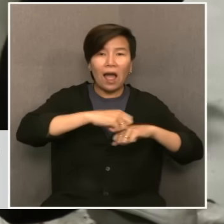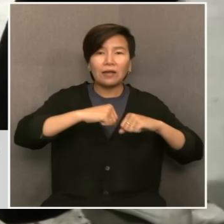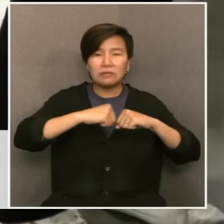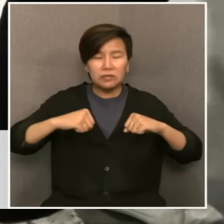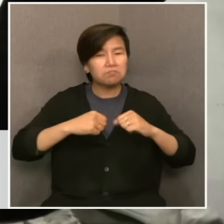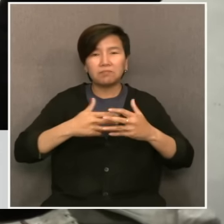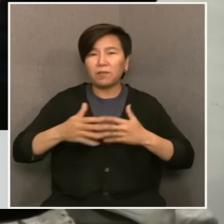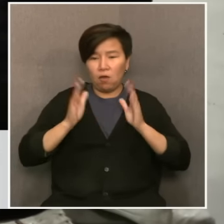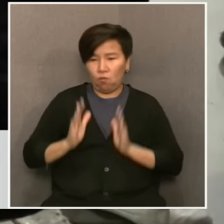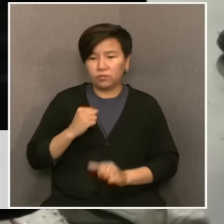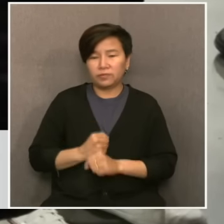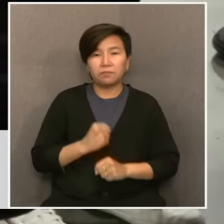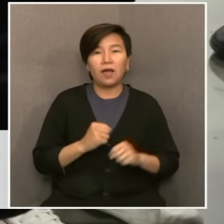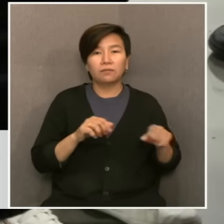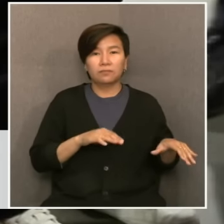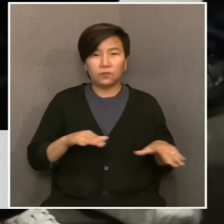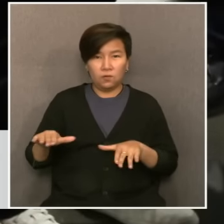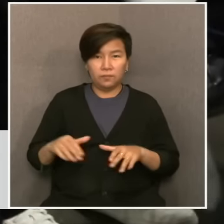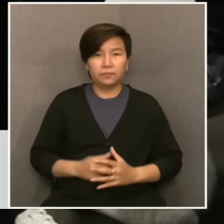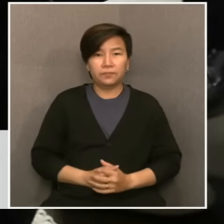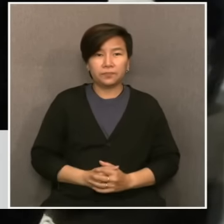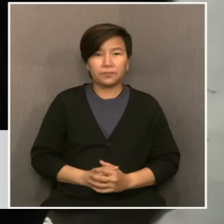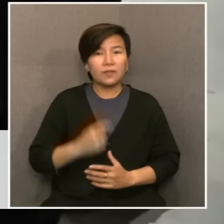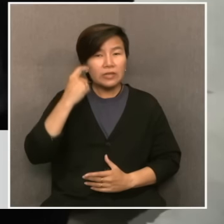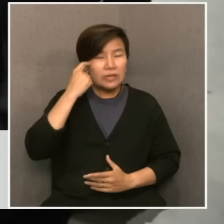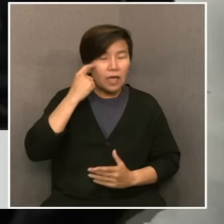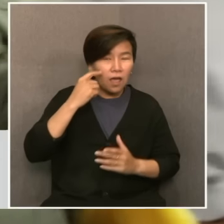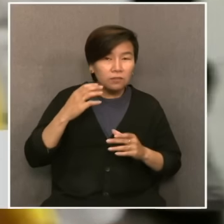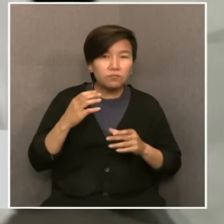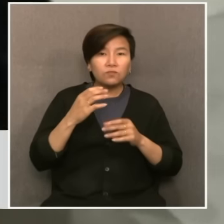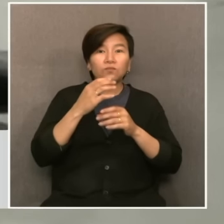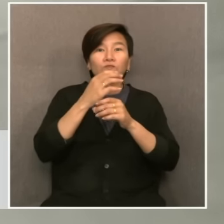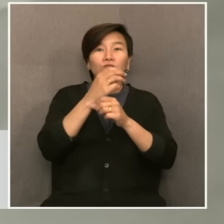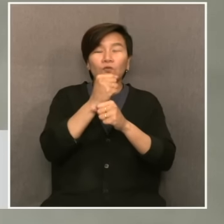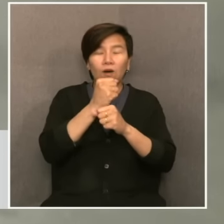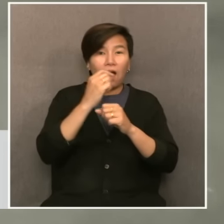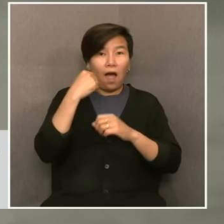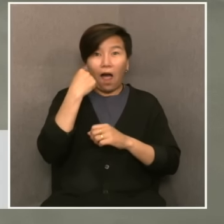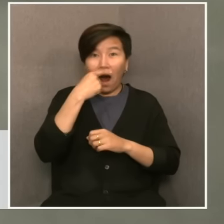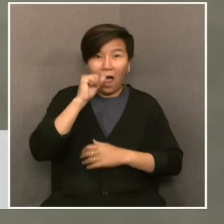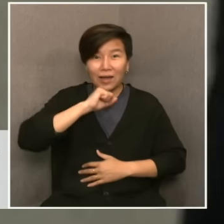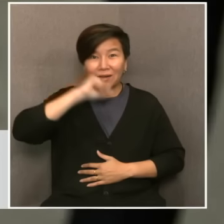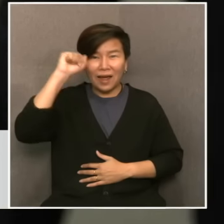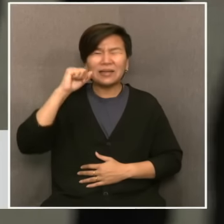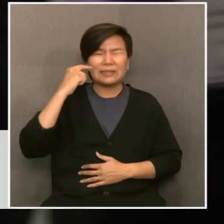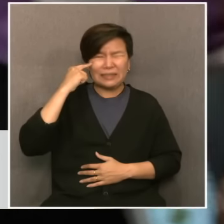านแล้วก็มีการคาดการณ์นะคะว่าจะรู้ผลก่อนการจะรู้ผลการเลือกก่อนเวลา 21 นาฬิกาค่ะ